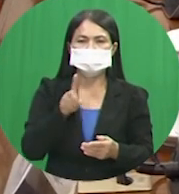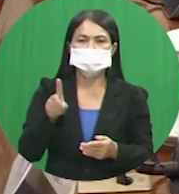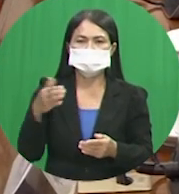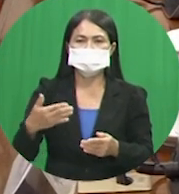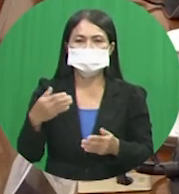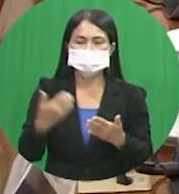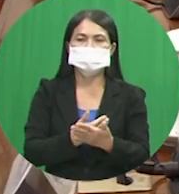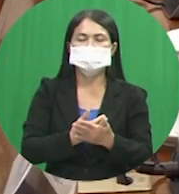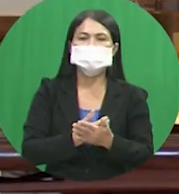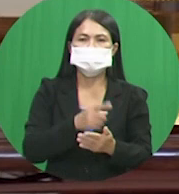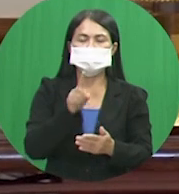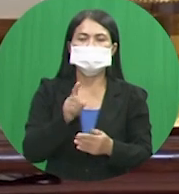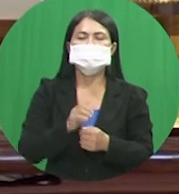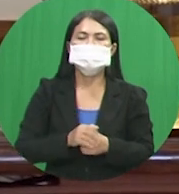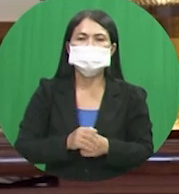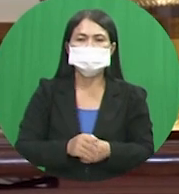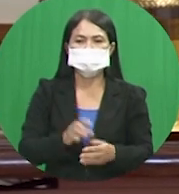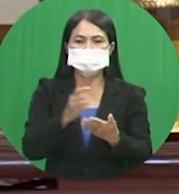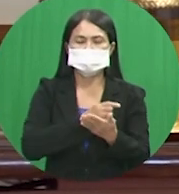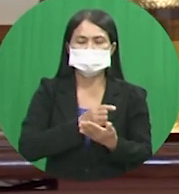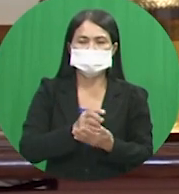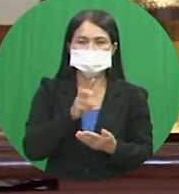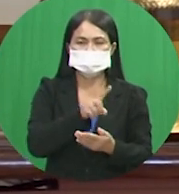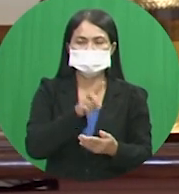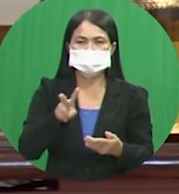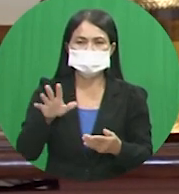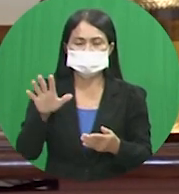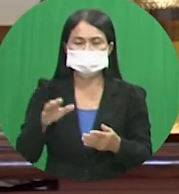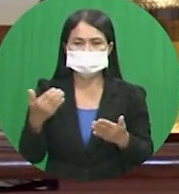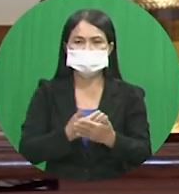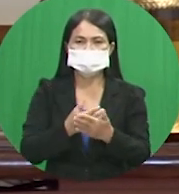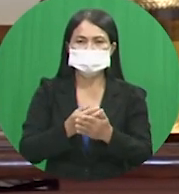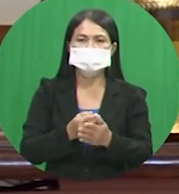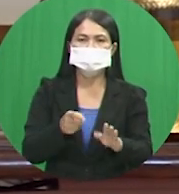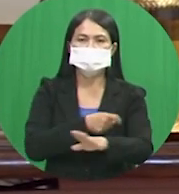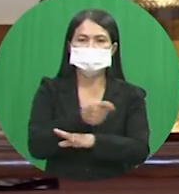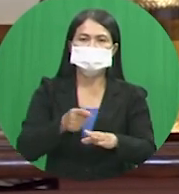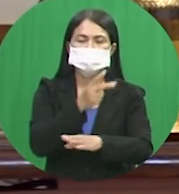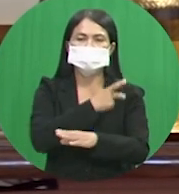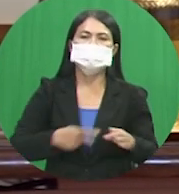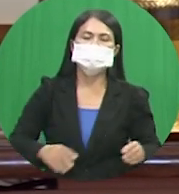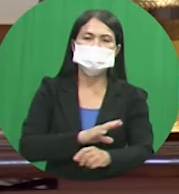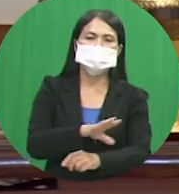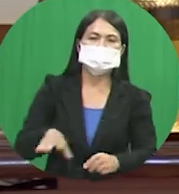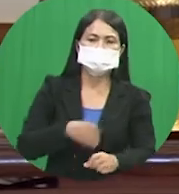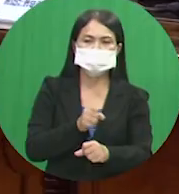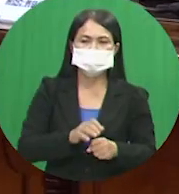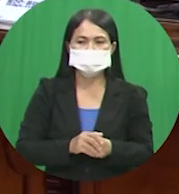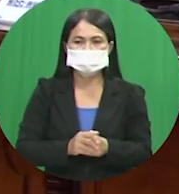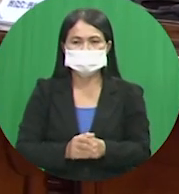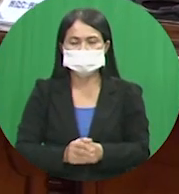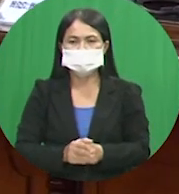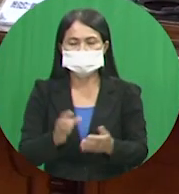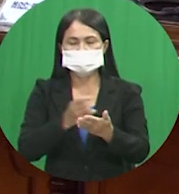119ថ្មី1និងមាត្រា125ថ្មីនៃរដ្ឋធម្មនុញ្ញនៃព្រះរាជាណាចក្រកម្ពុជានិ